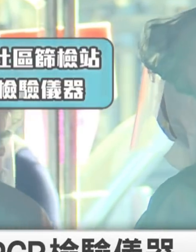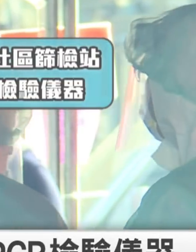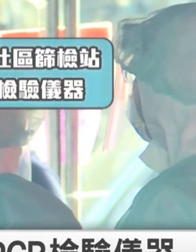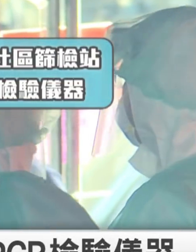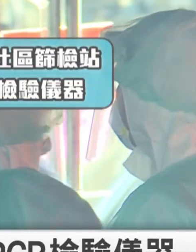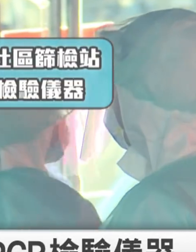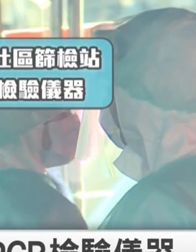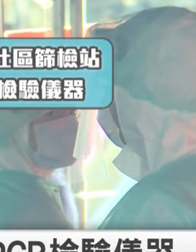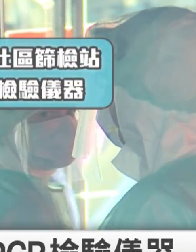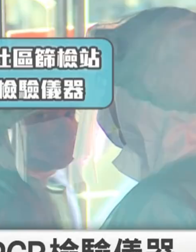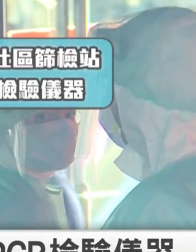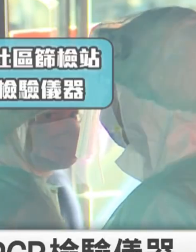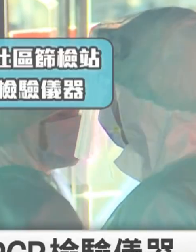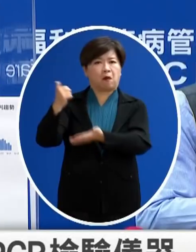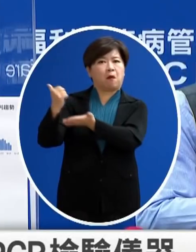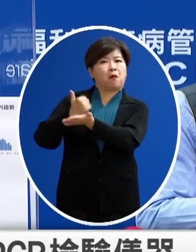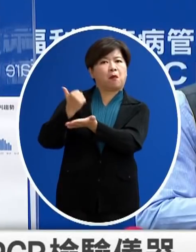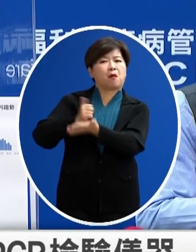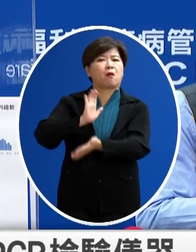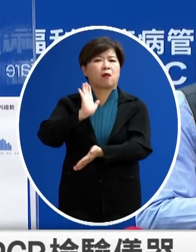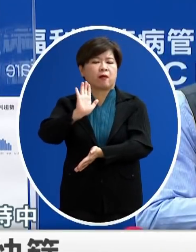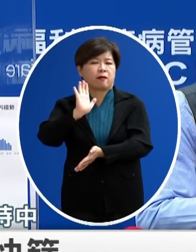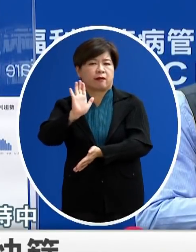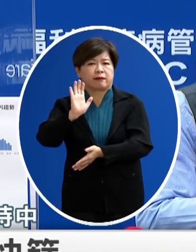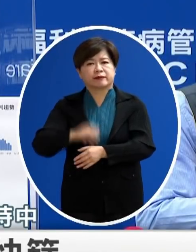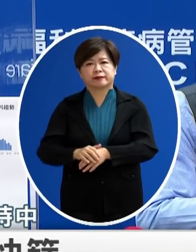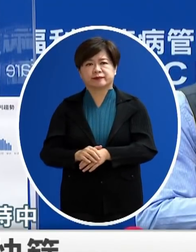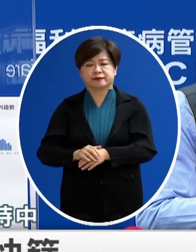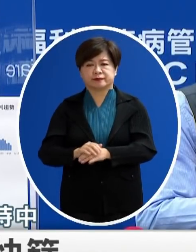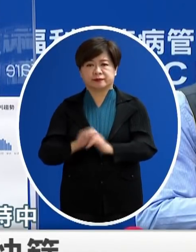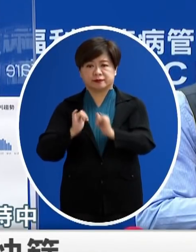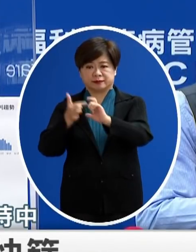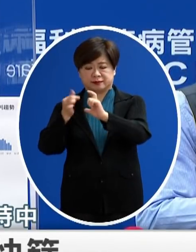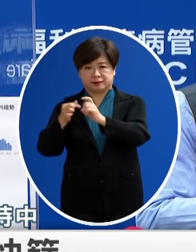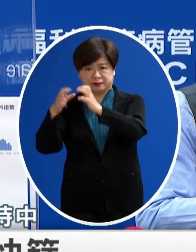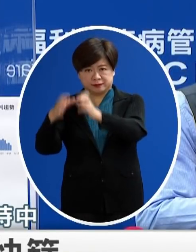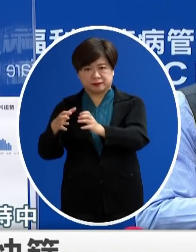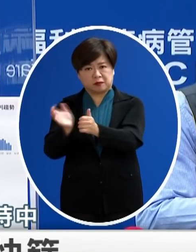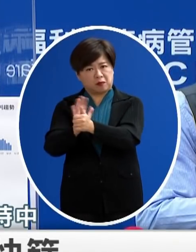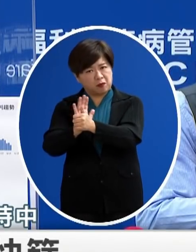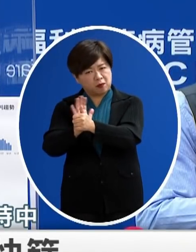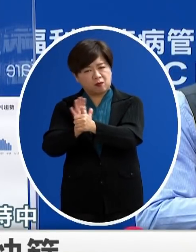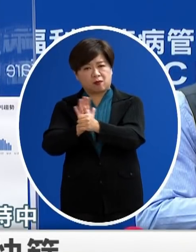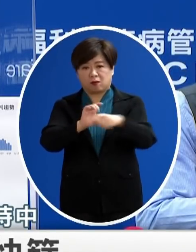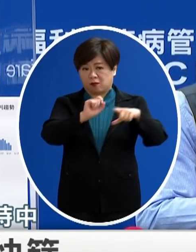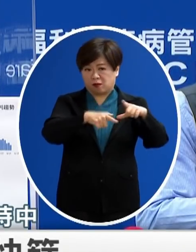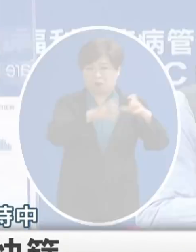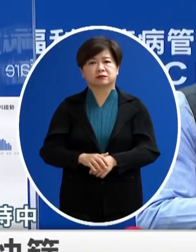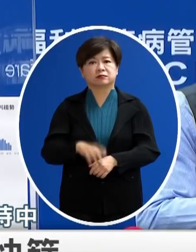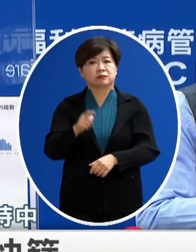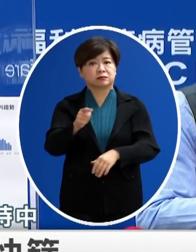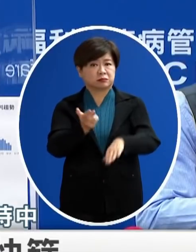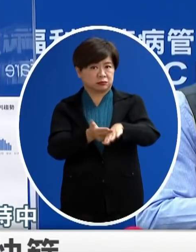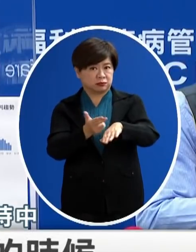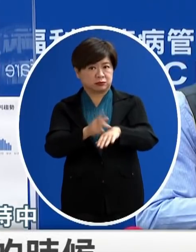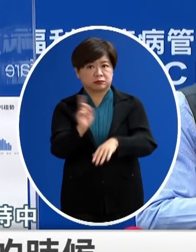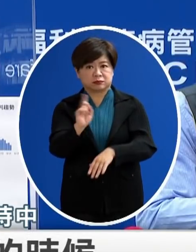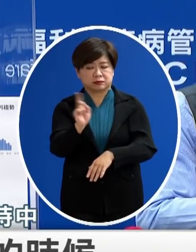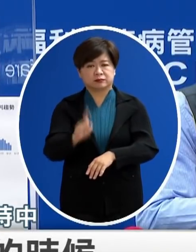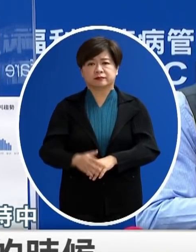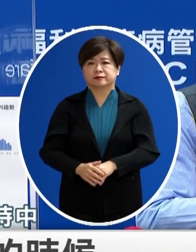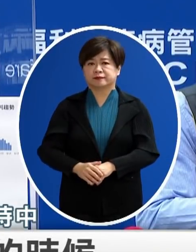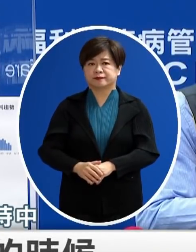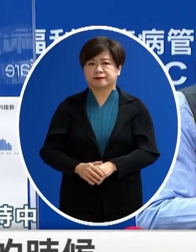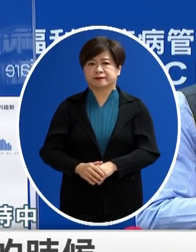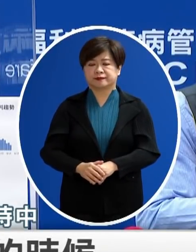造全国社区防疫网。 好，那有社区的快筛，那也有企业的快筛，基本上都